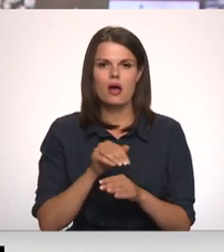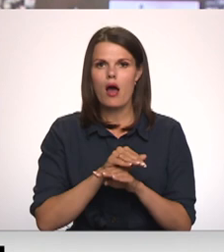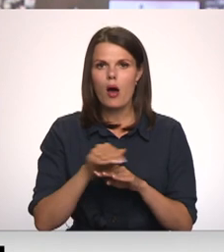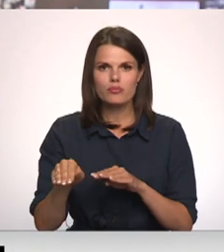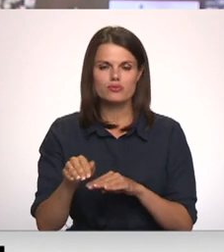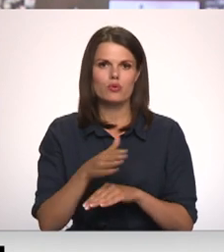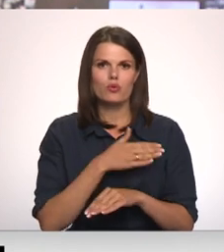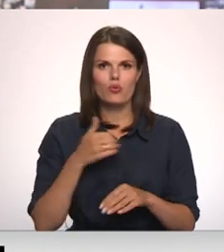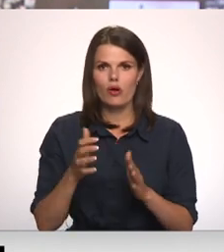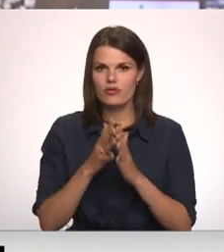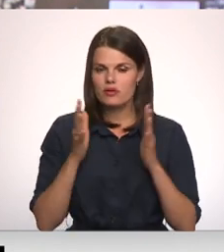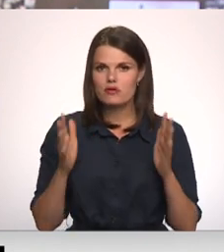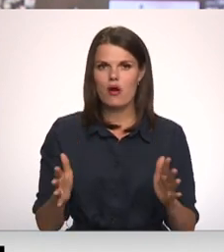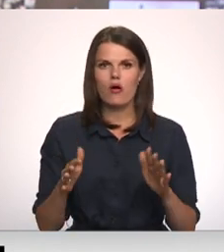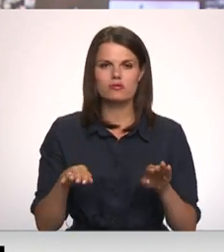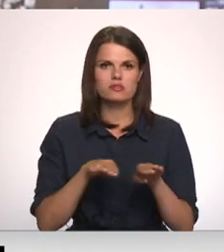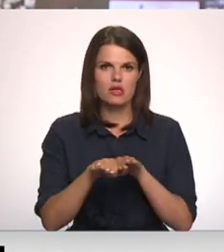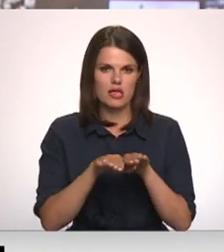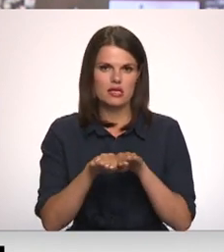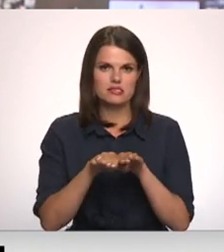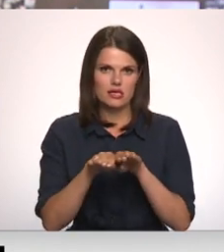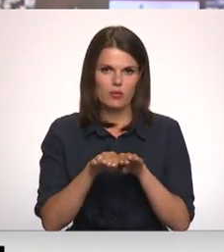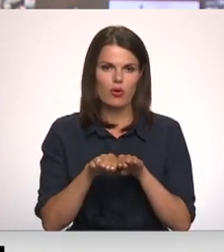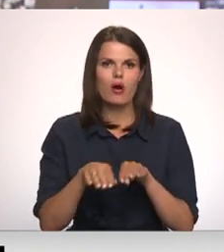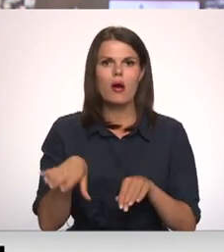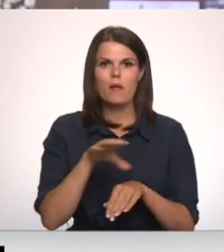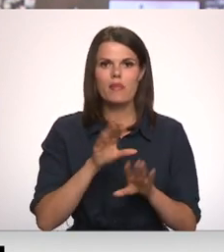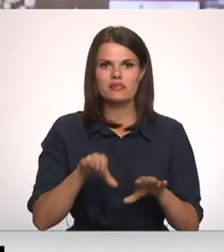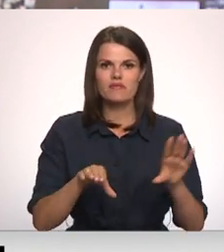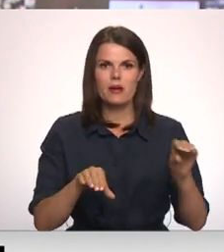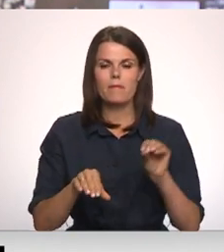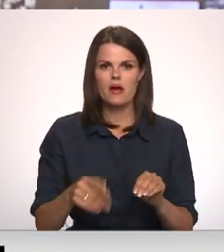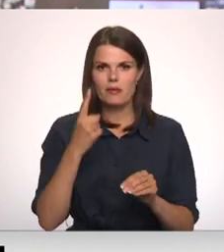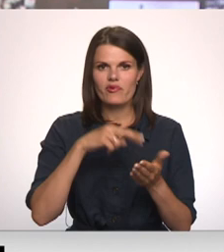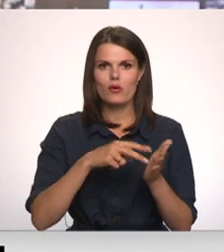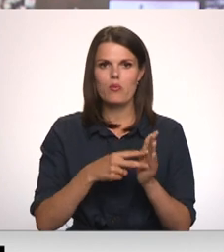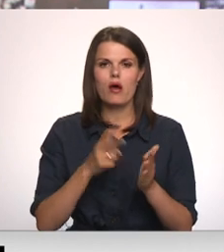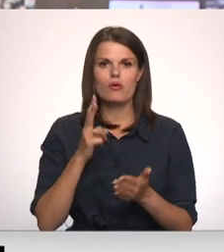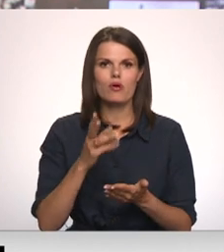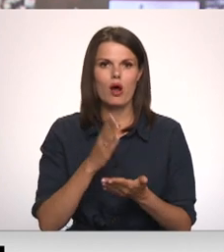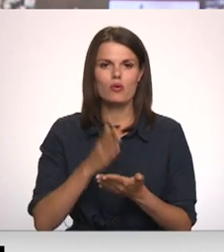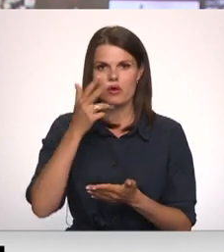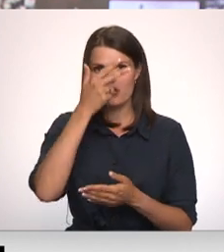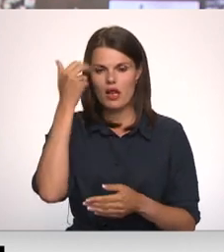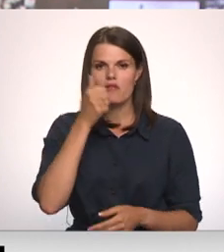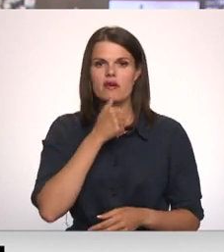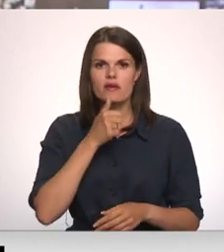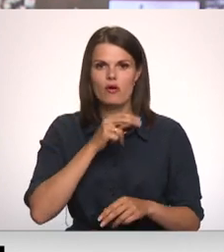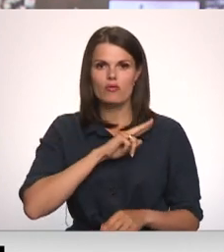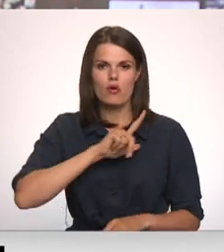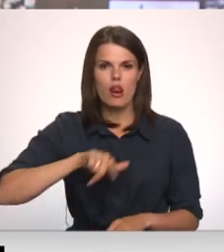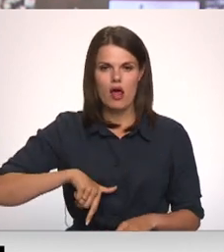absolūti ļoti daudz analoģiju. Mēs faktiski varam paņemt vienu schēmu, kā tas notika Lietuvā, Igaunijā un